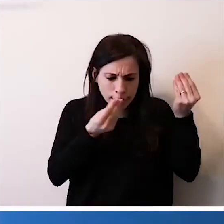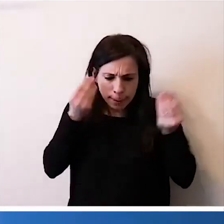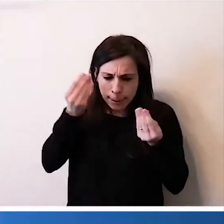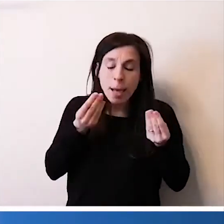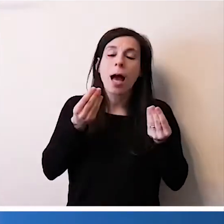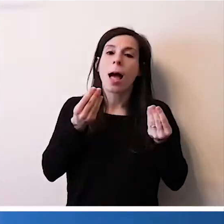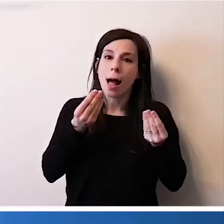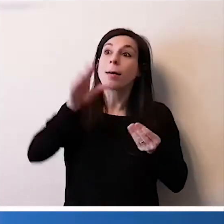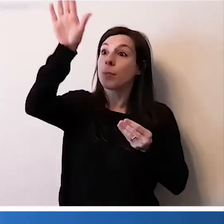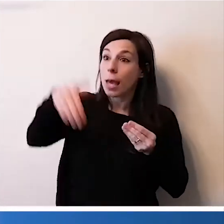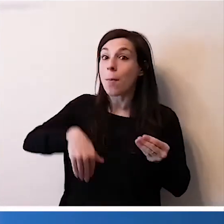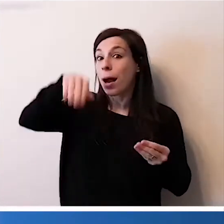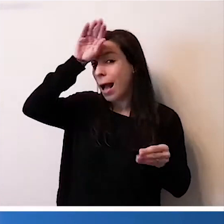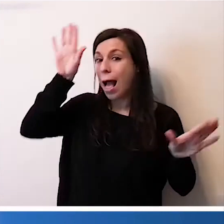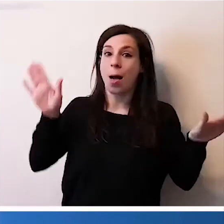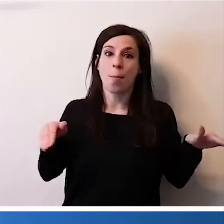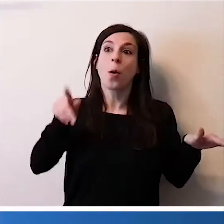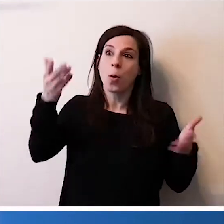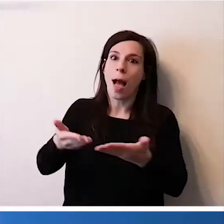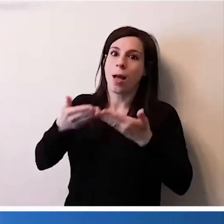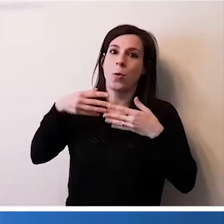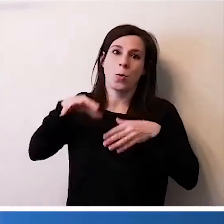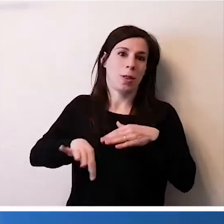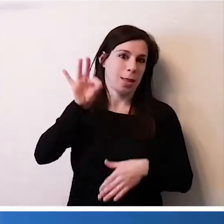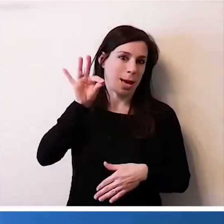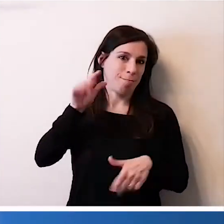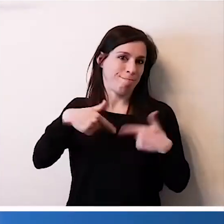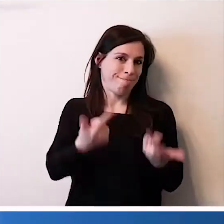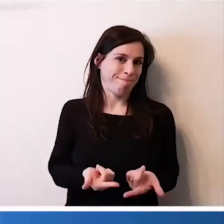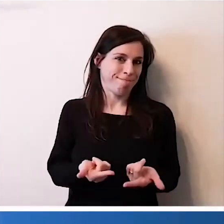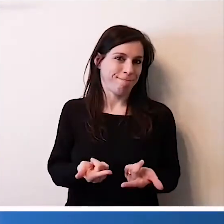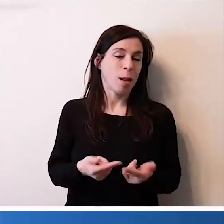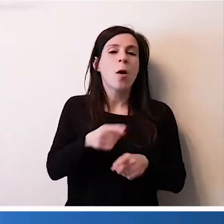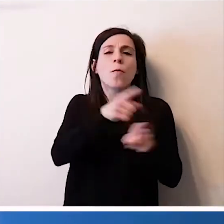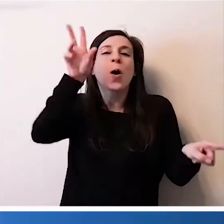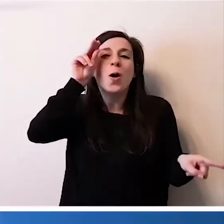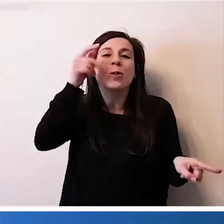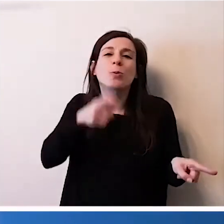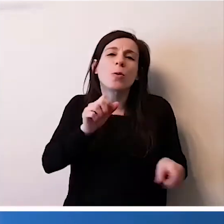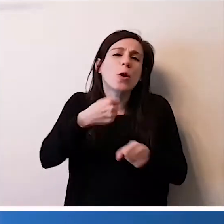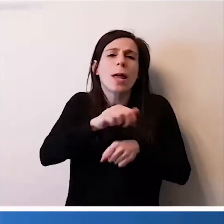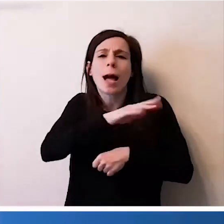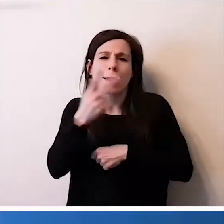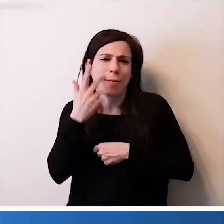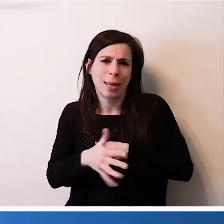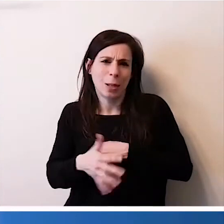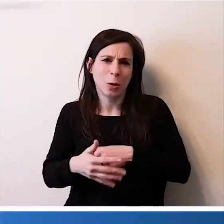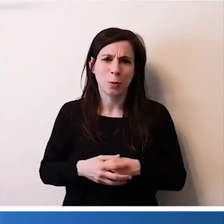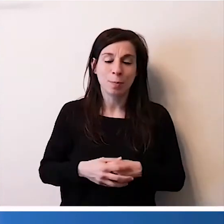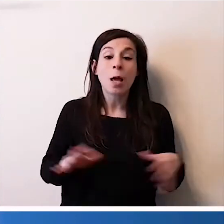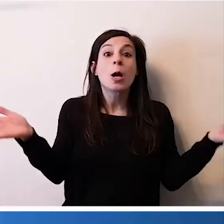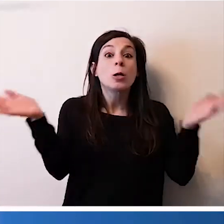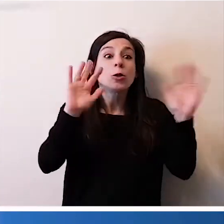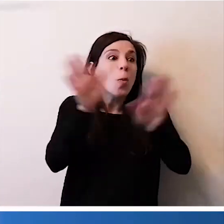capo degli angeli, che avete già visto in un'altra storia. Eccomi! Ciao bambini! Sono il capo degli angeli,